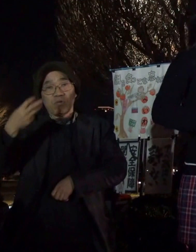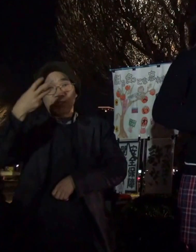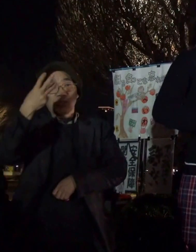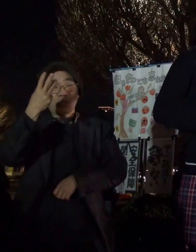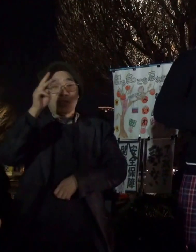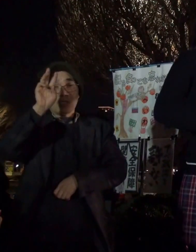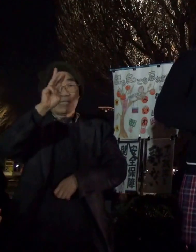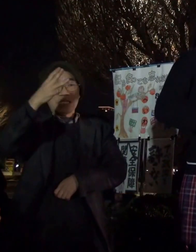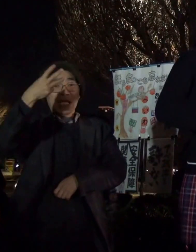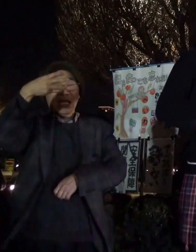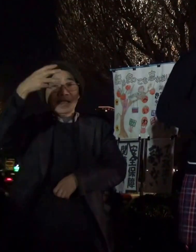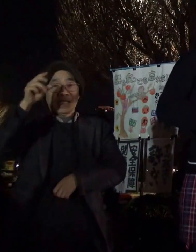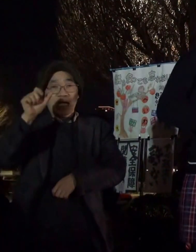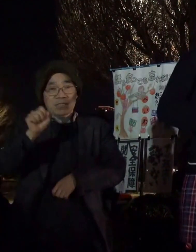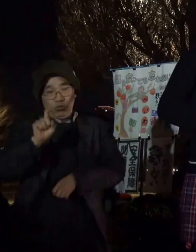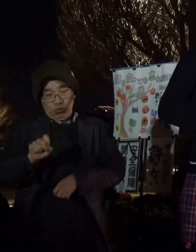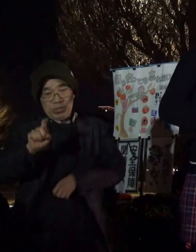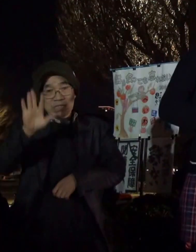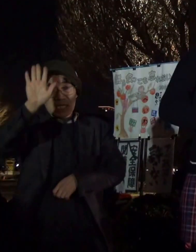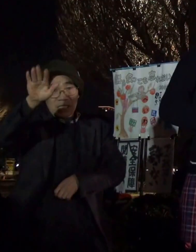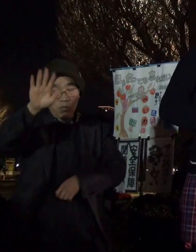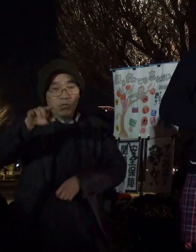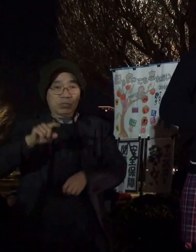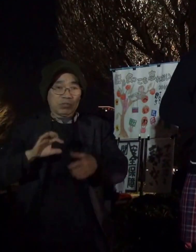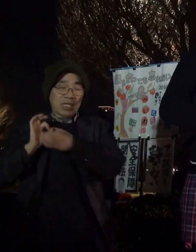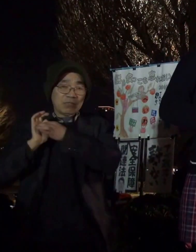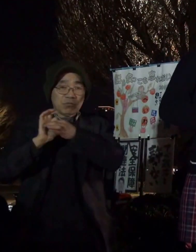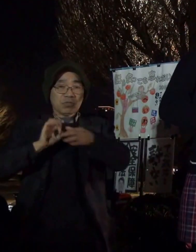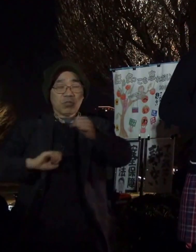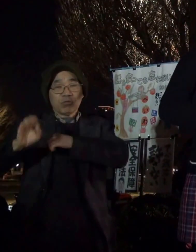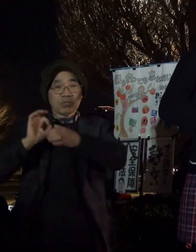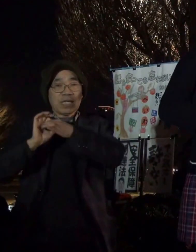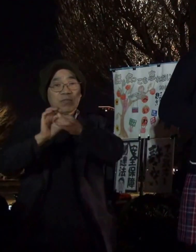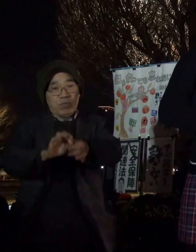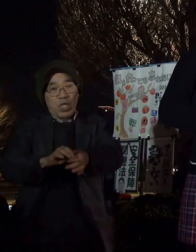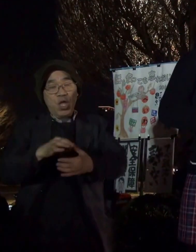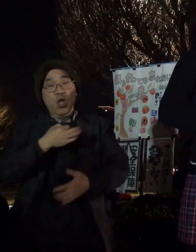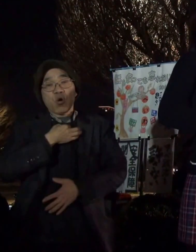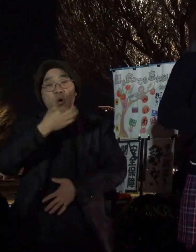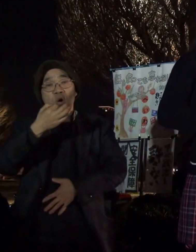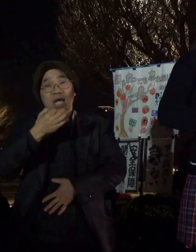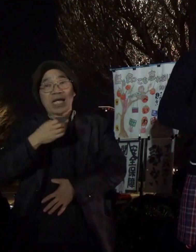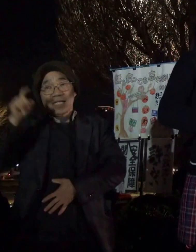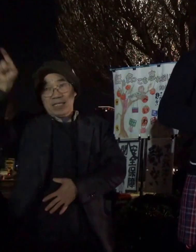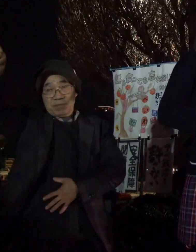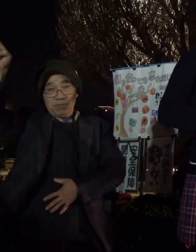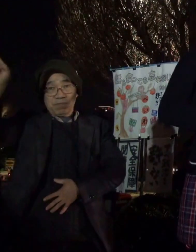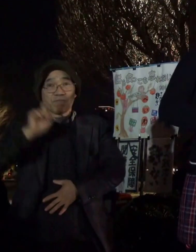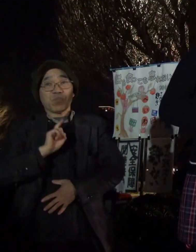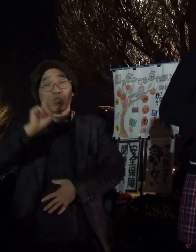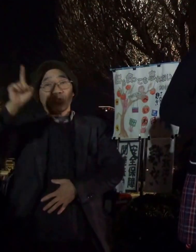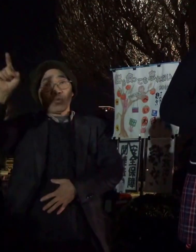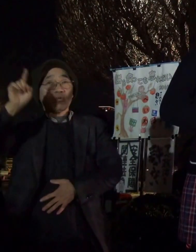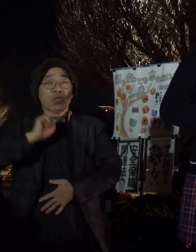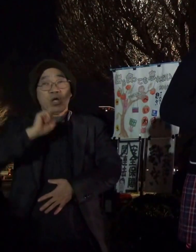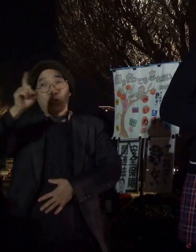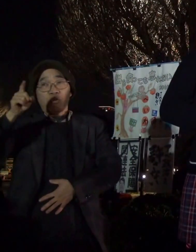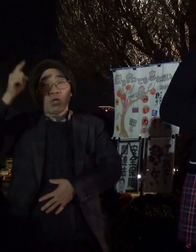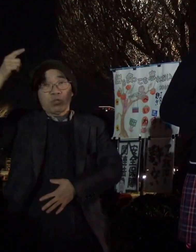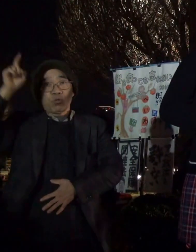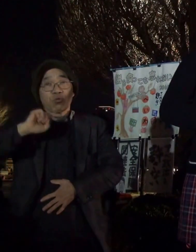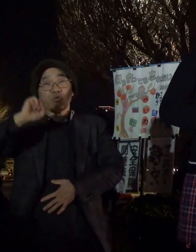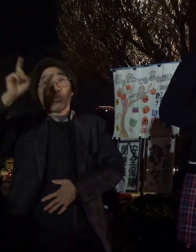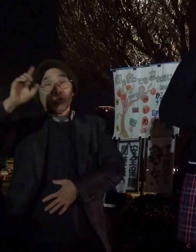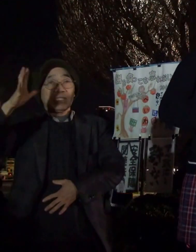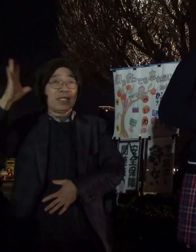起きてからずっと活動してきて、なんかこう一人一人の声って届いてないんじゃないかなって思って、なんか活動してても